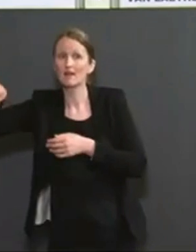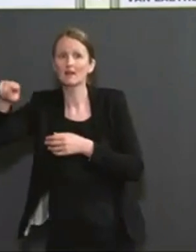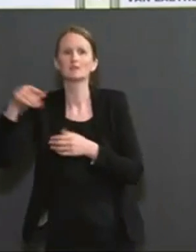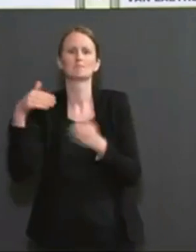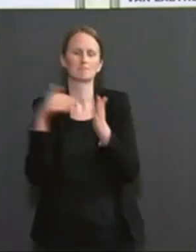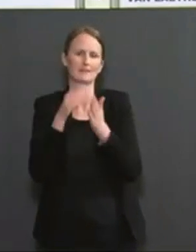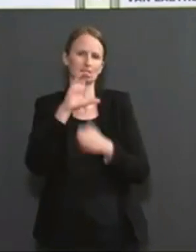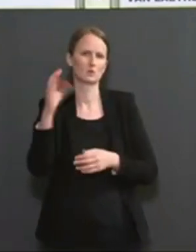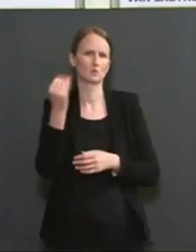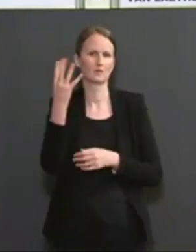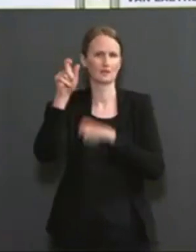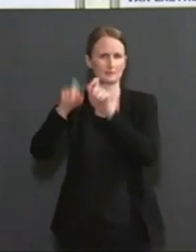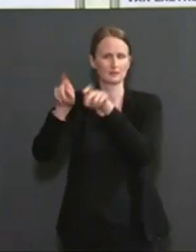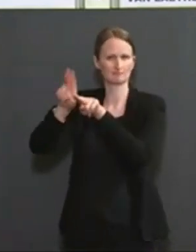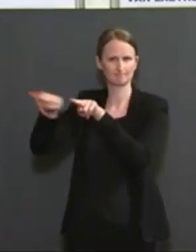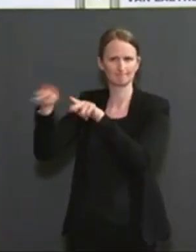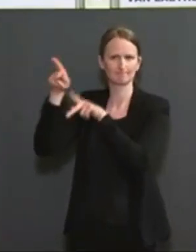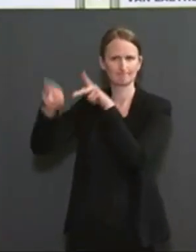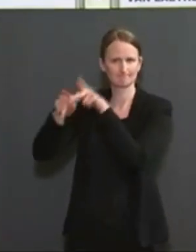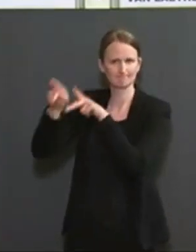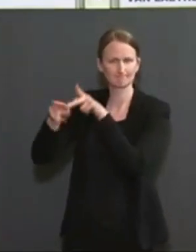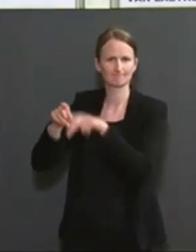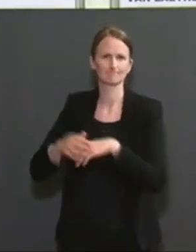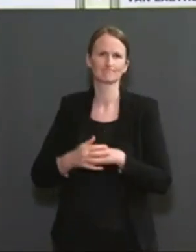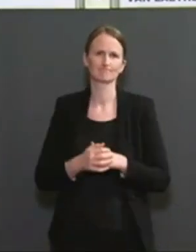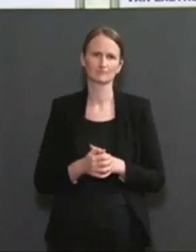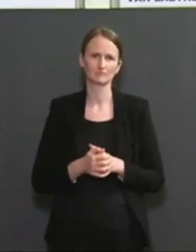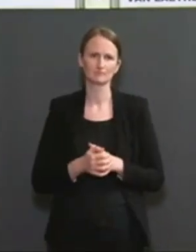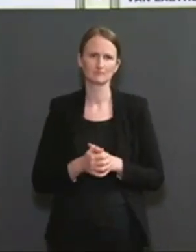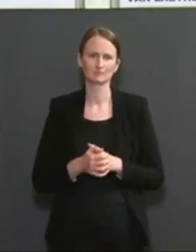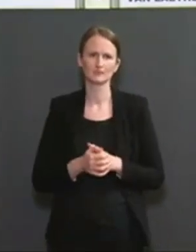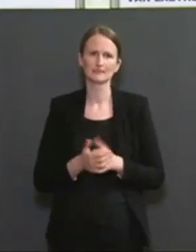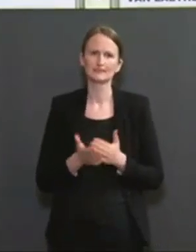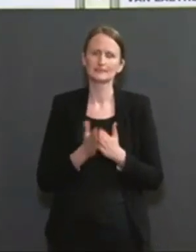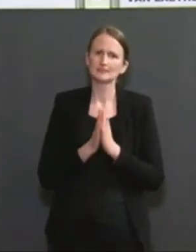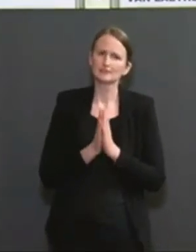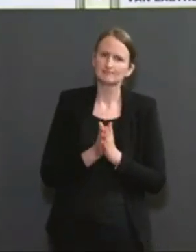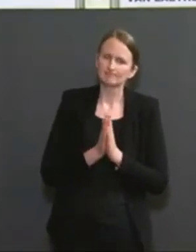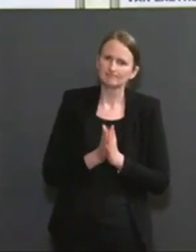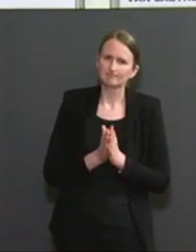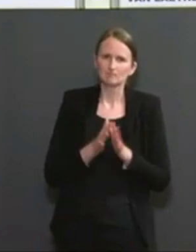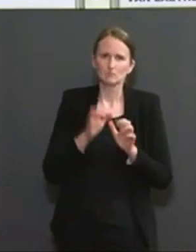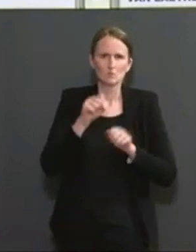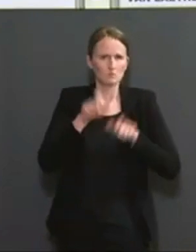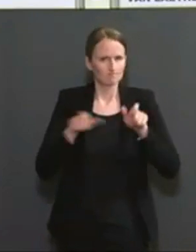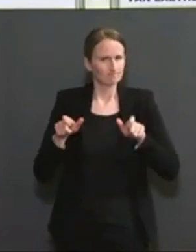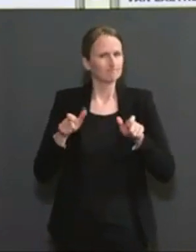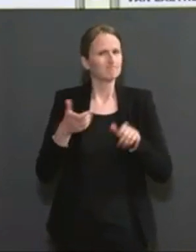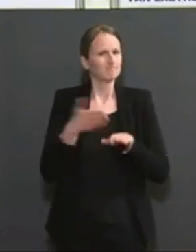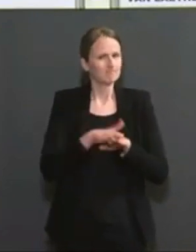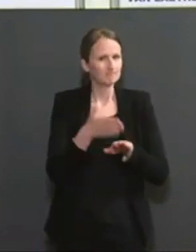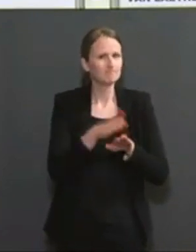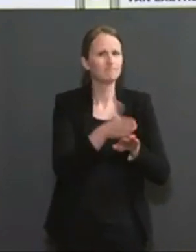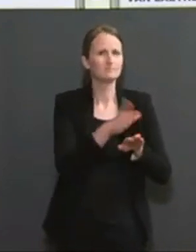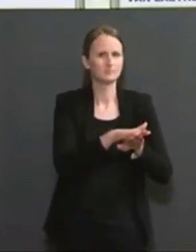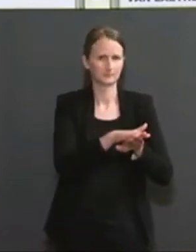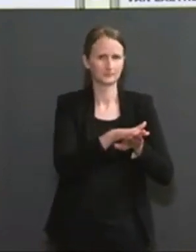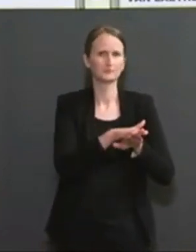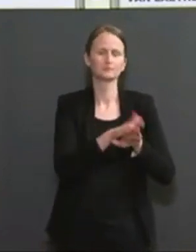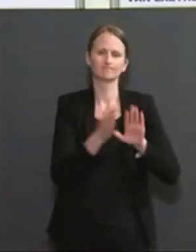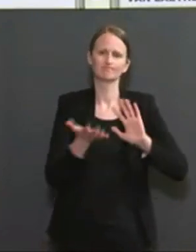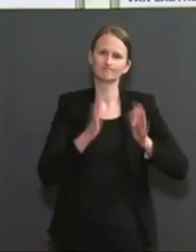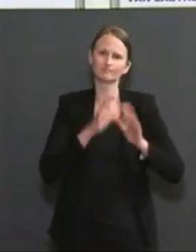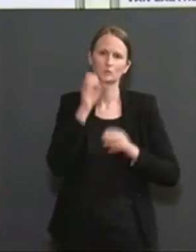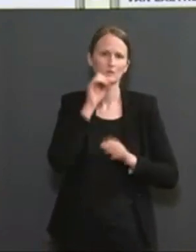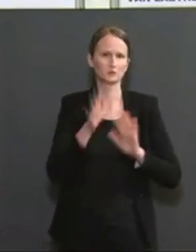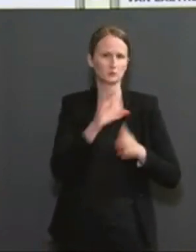Enfin, nous avons toujours à déplorer un nombre conséquent de décès, en l'occurrence en moyenne 170 décès par jour. Mais là